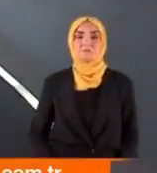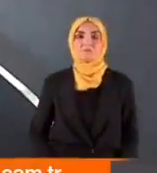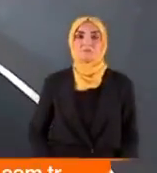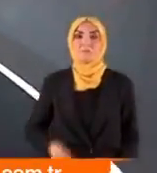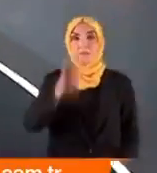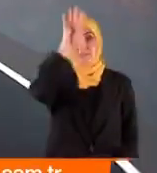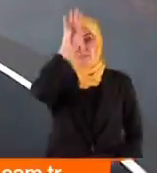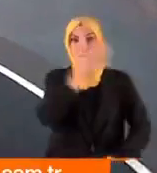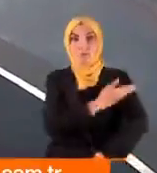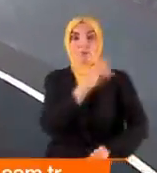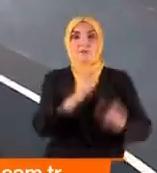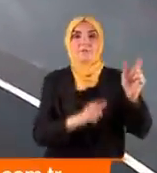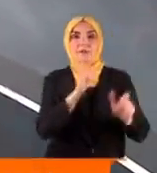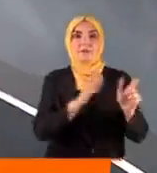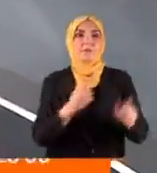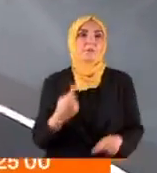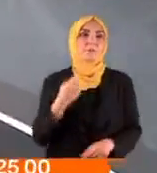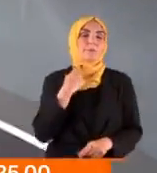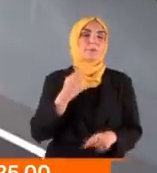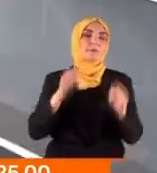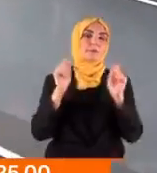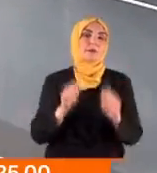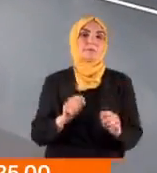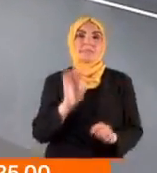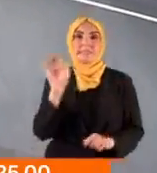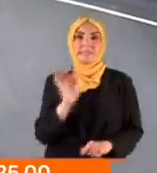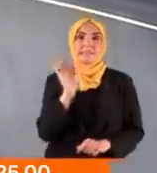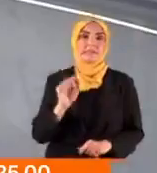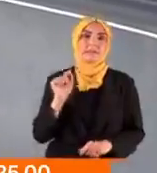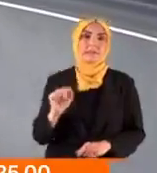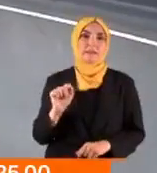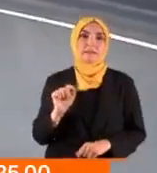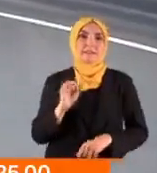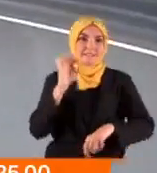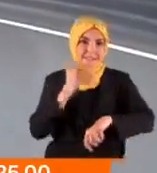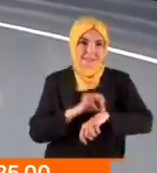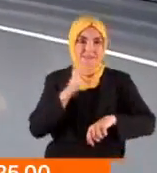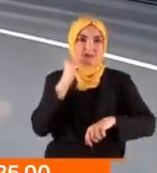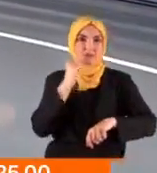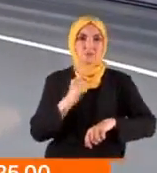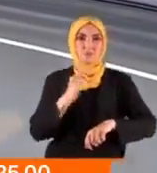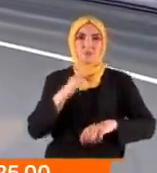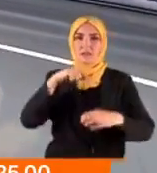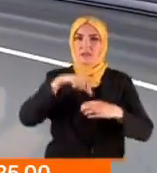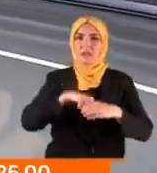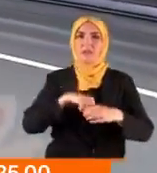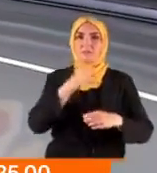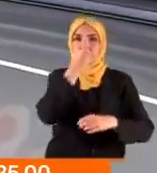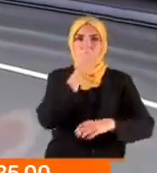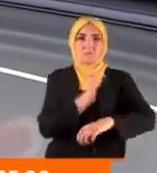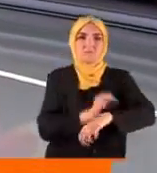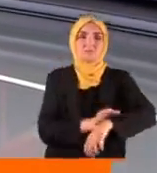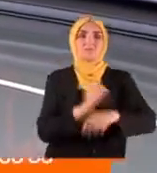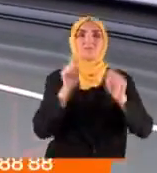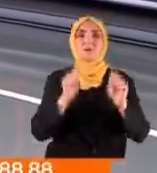Ve İstanbulluları canından bezdiren sivrisinekler. Isırdıkları yerde derin yaralar açan sinekler yüzünden isyan devam ediyor.